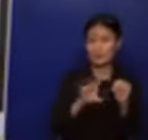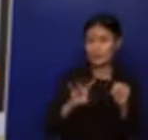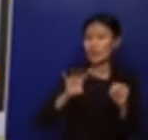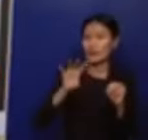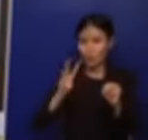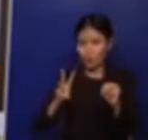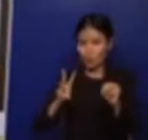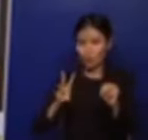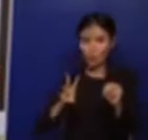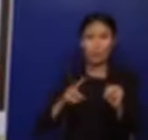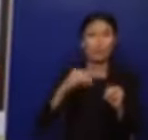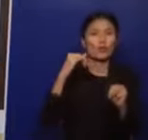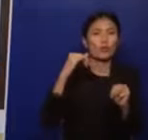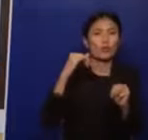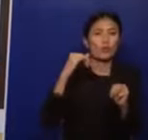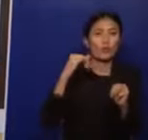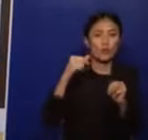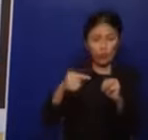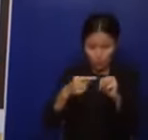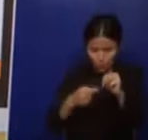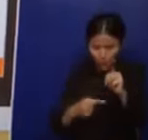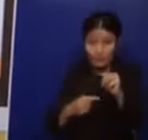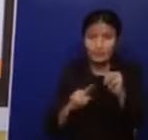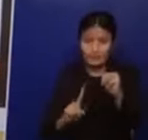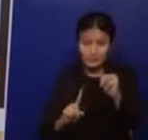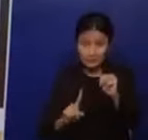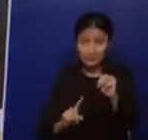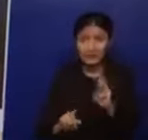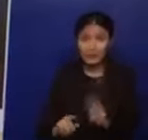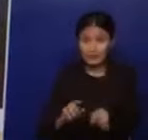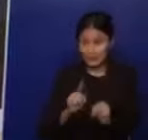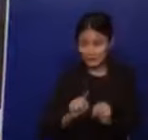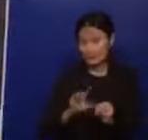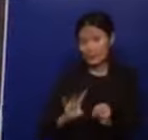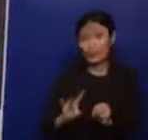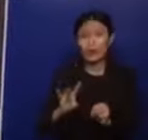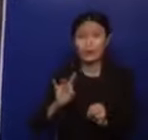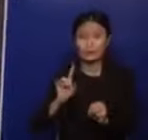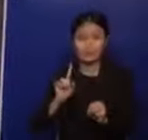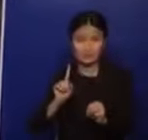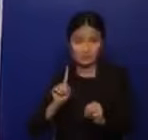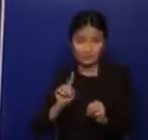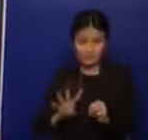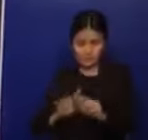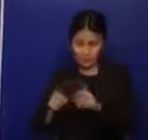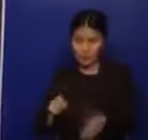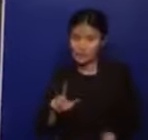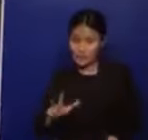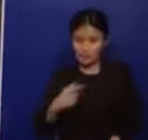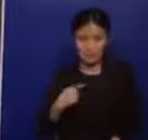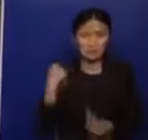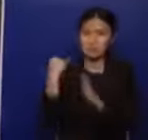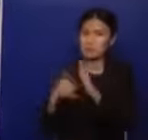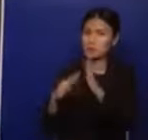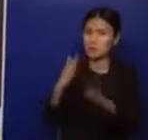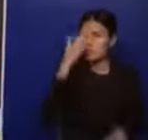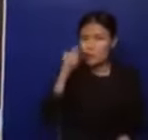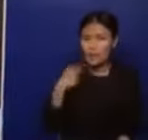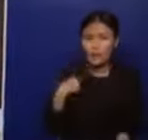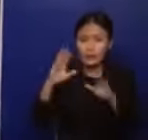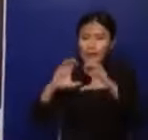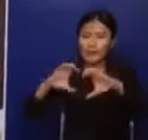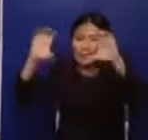า184วงเล็บ3เพราะการที่ข้าพเจ้าได้รับประโยชน์ใดๆจากหน่วยราชการเป็น